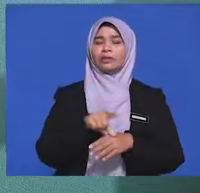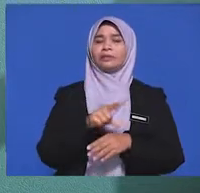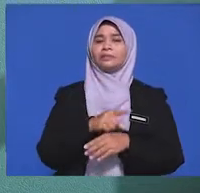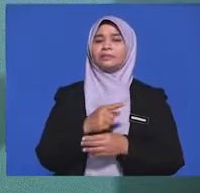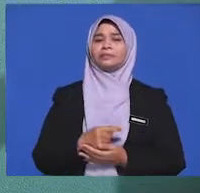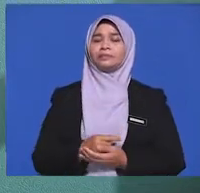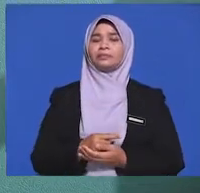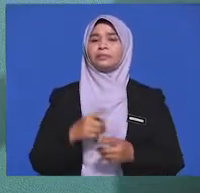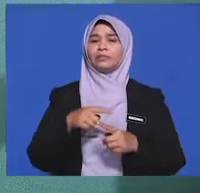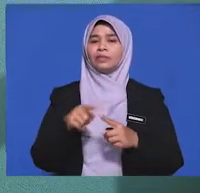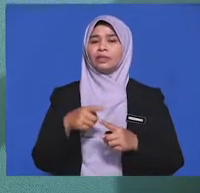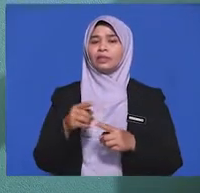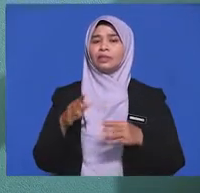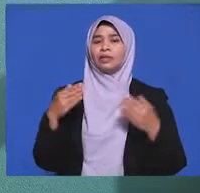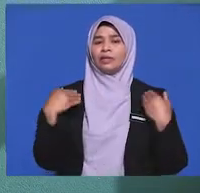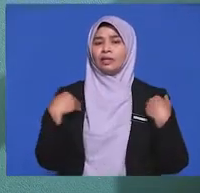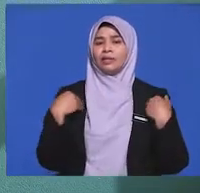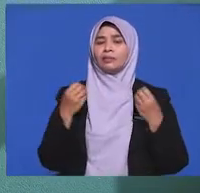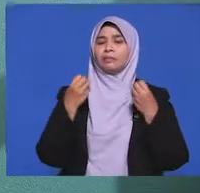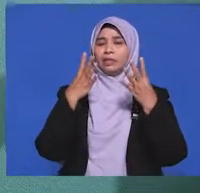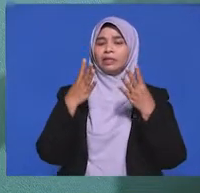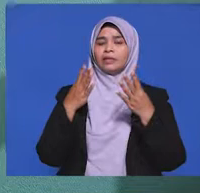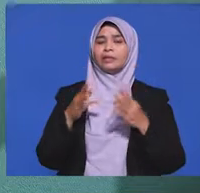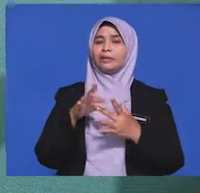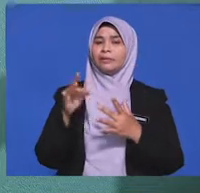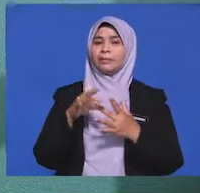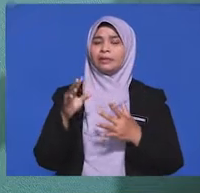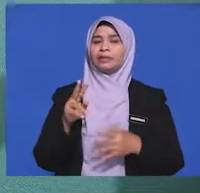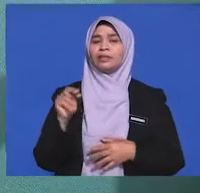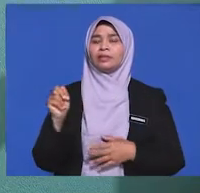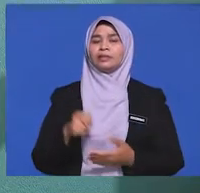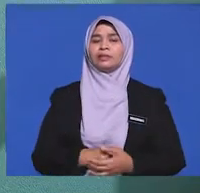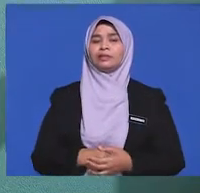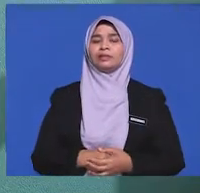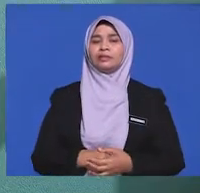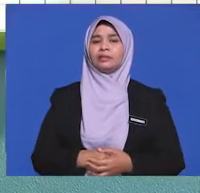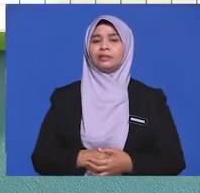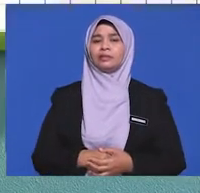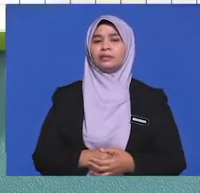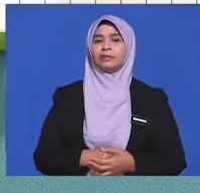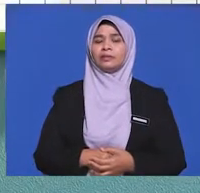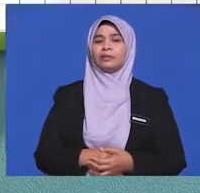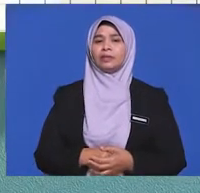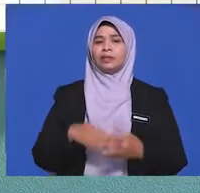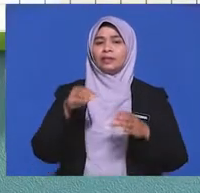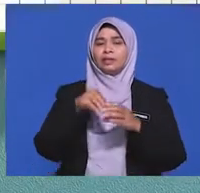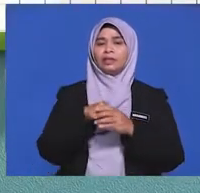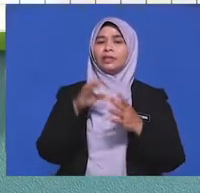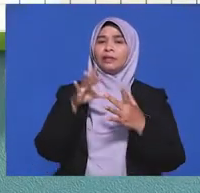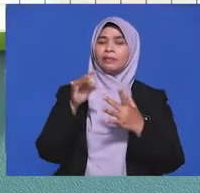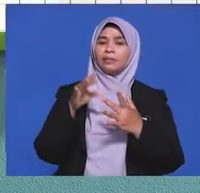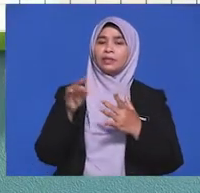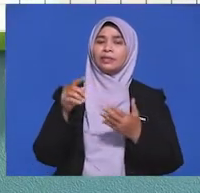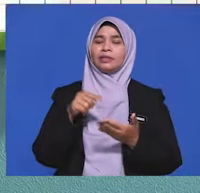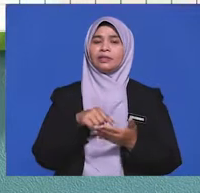switch case apabila mempunyai banyak pilihan. Di dalam pilihan switch